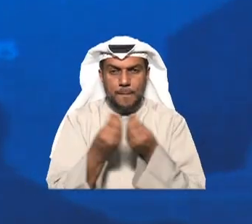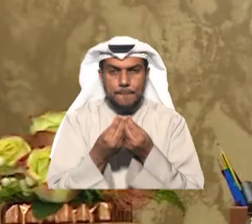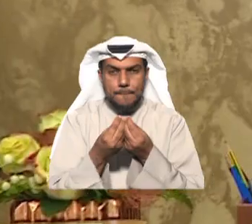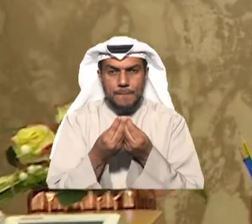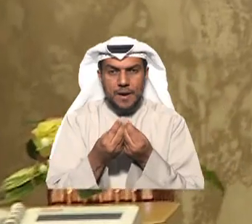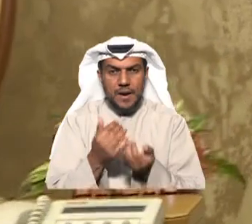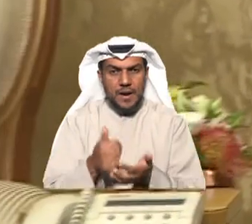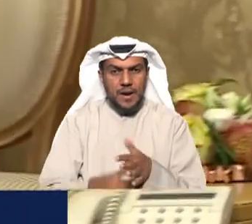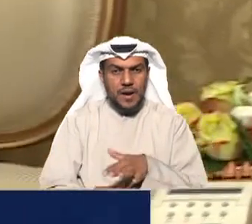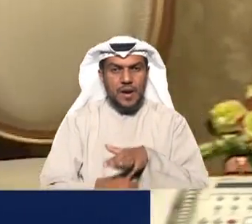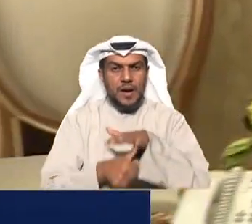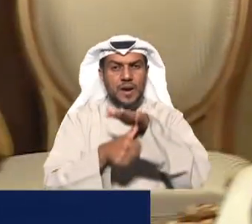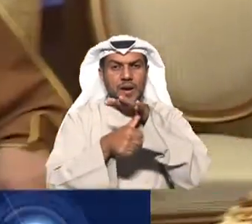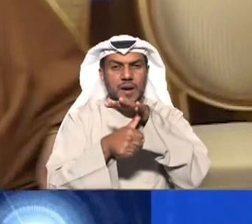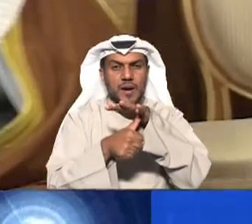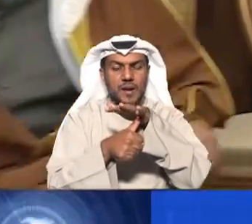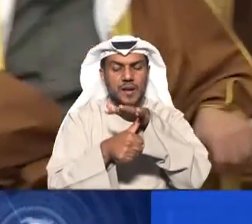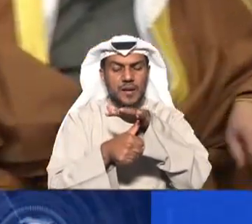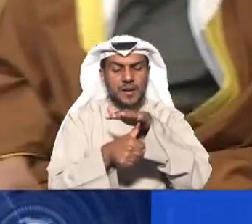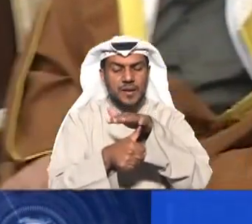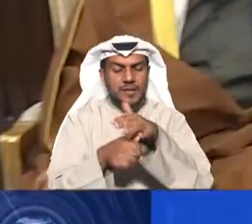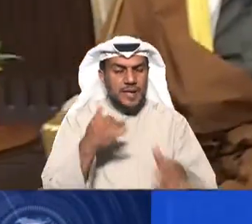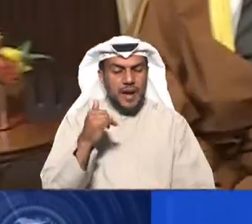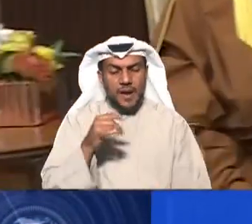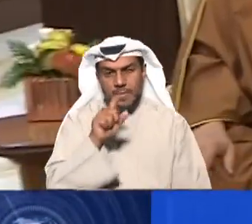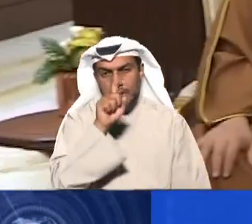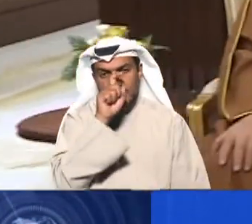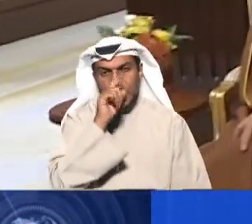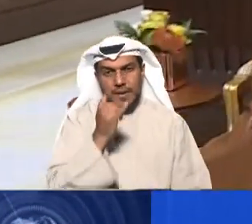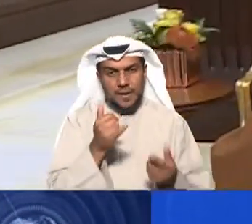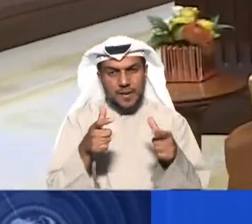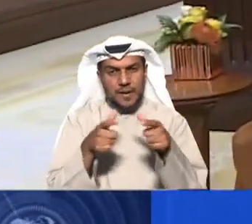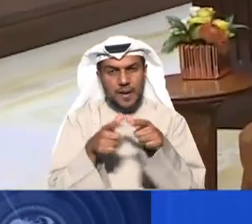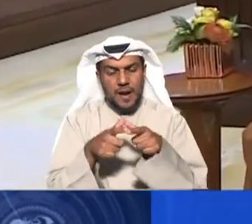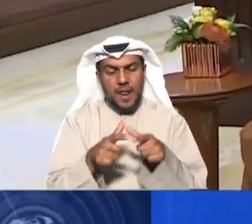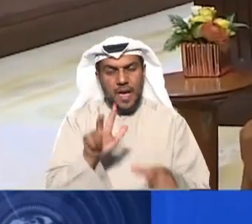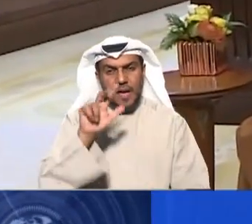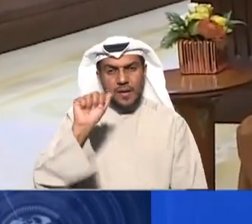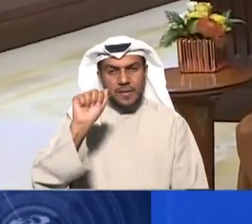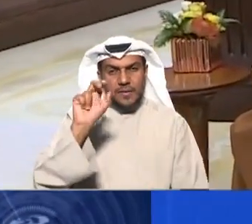والدولية محمد جاسم الصقر، واستاذ أعضاء المجلس، وذلك